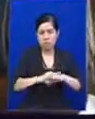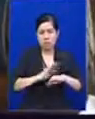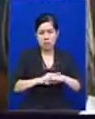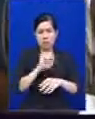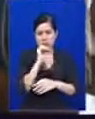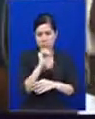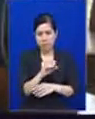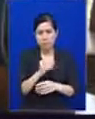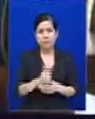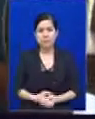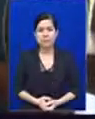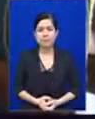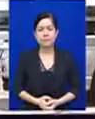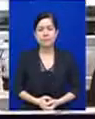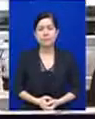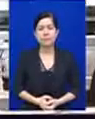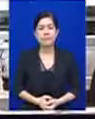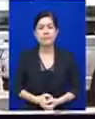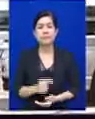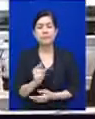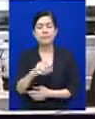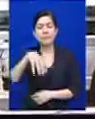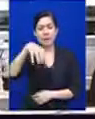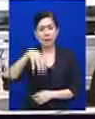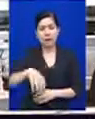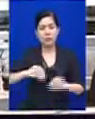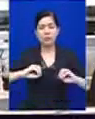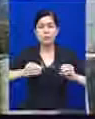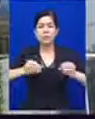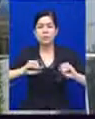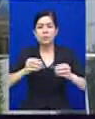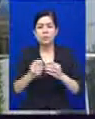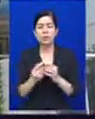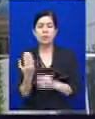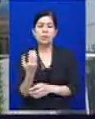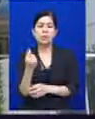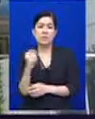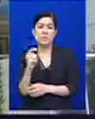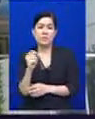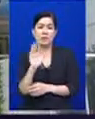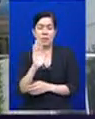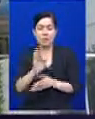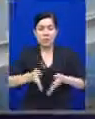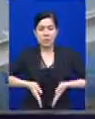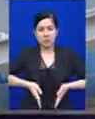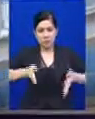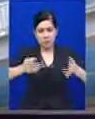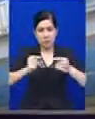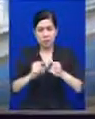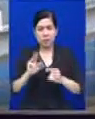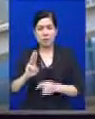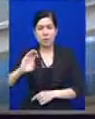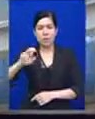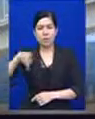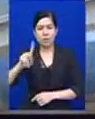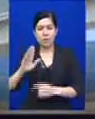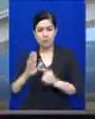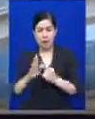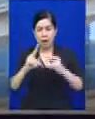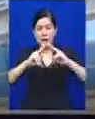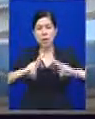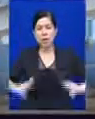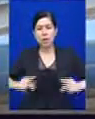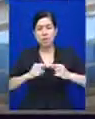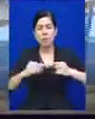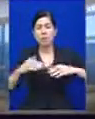นค่ะขณะที่ภายในสถานีวิทยุโทรทัศน์แห่งประเทศไทยถนนวิภาวดีรังสิตนะคะกรมการขนส่งทางบกก็ร่